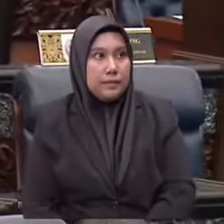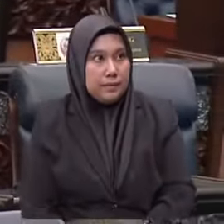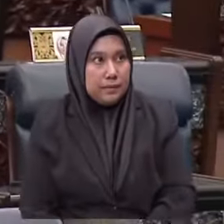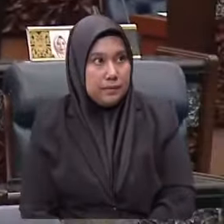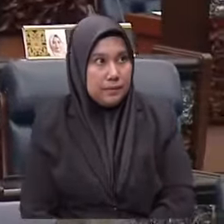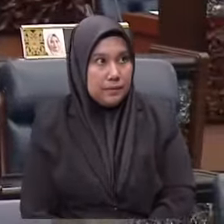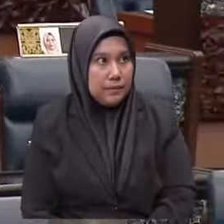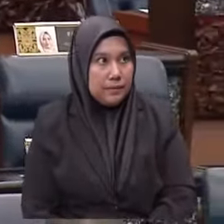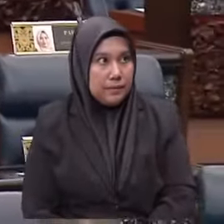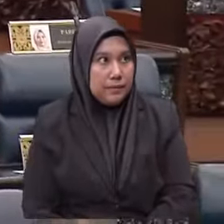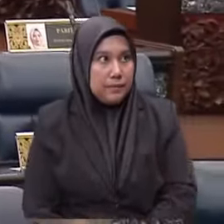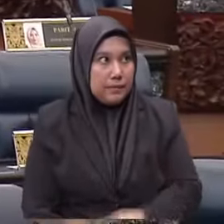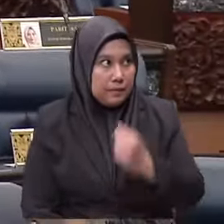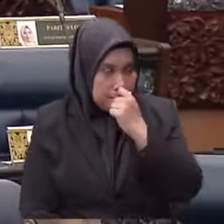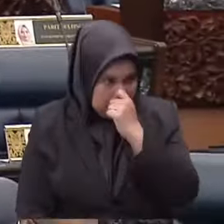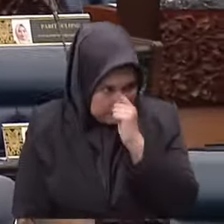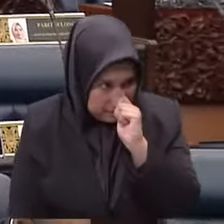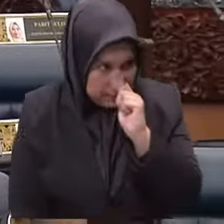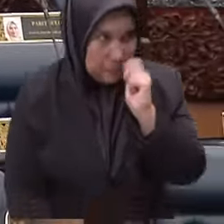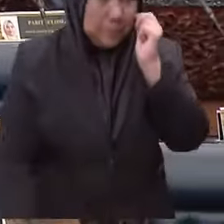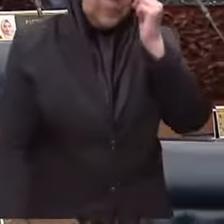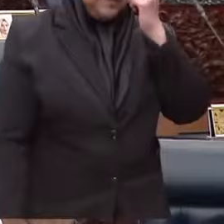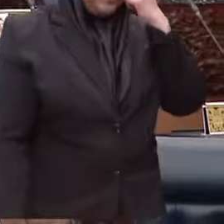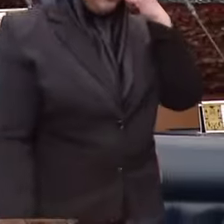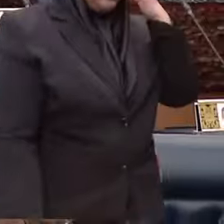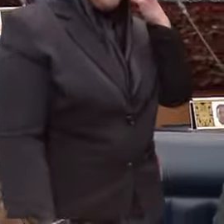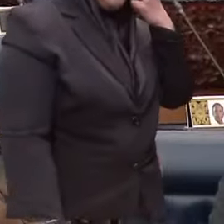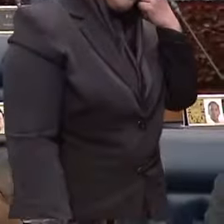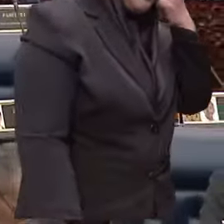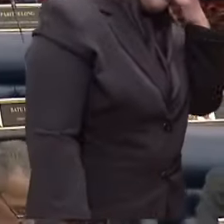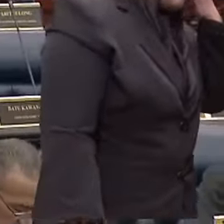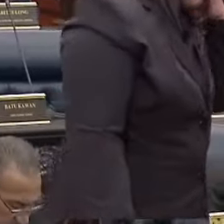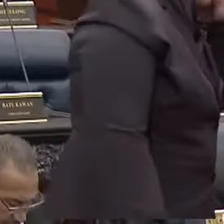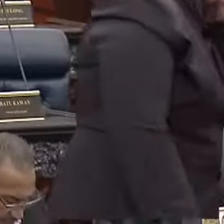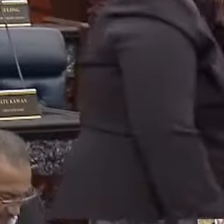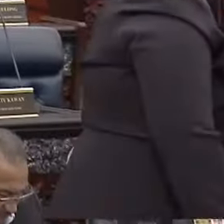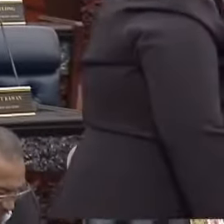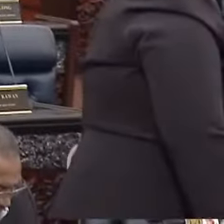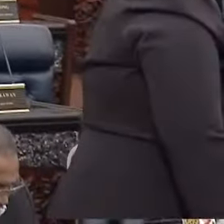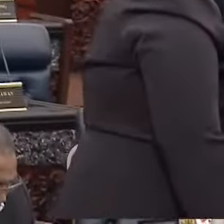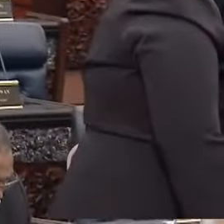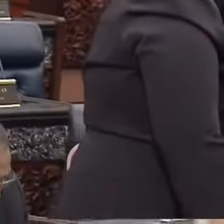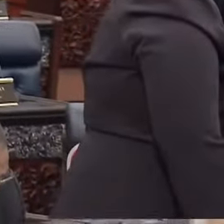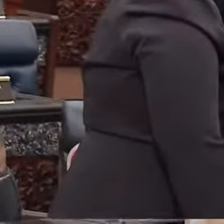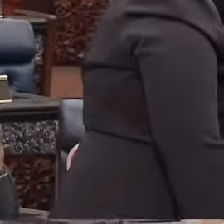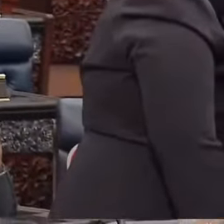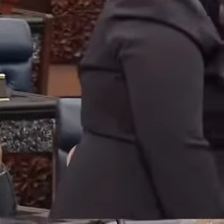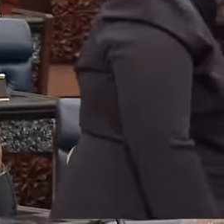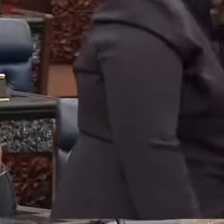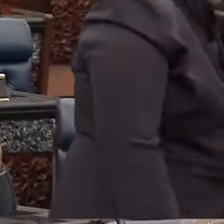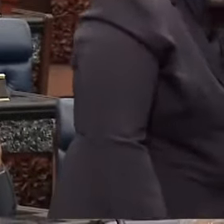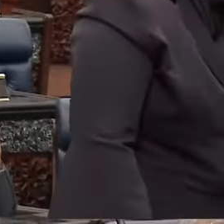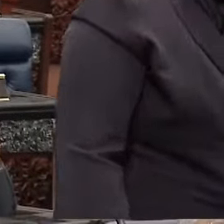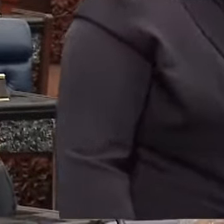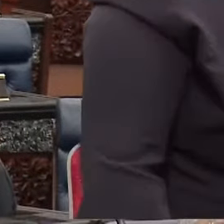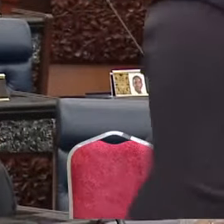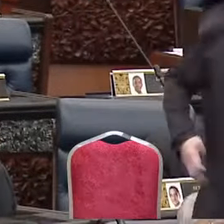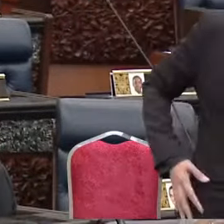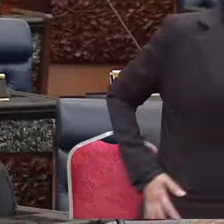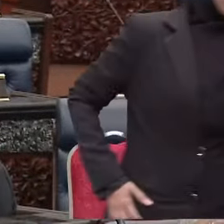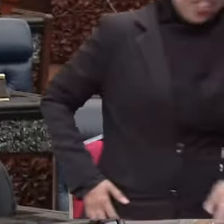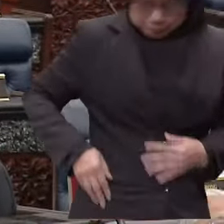yang begitu tinggi penjibatan daripada memberhentikan blanket sub boleh digantikan dengan pengagihan tunai secara